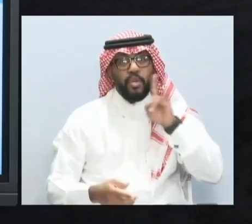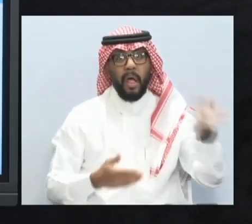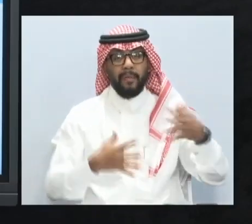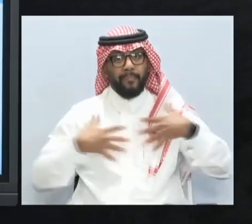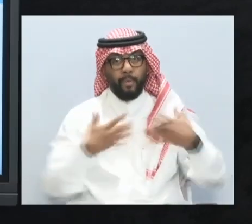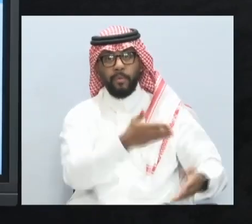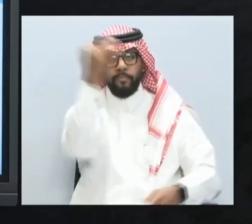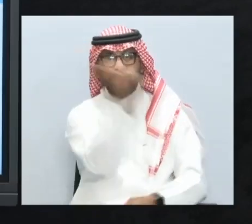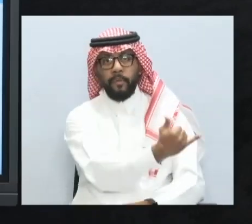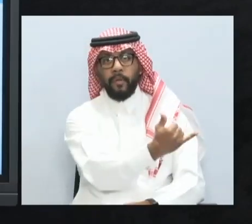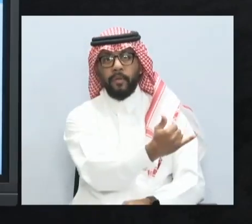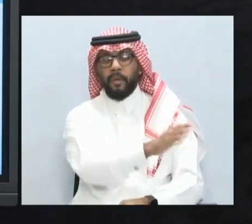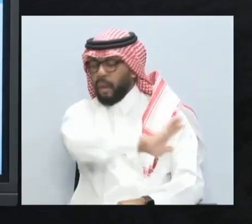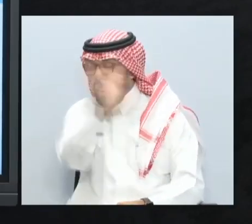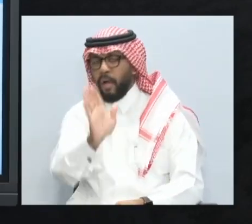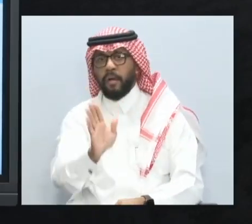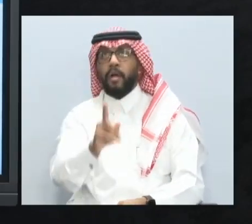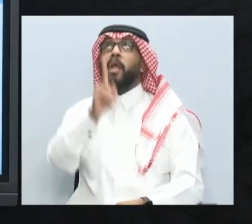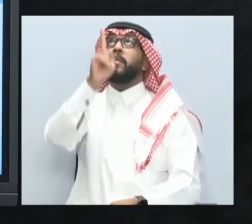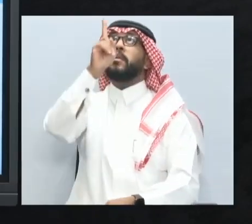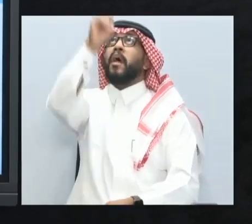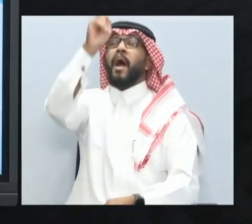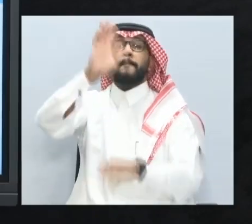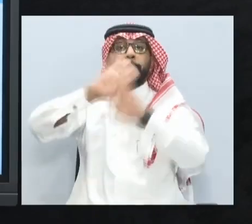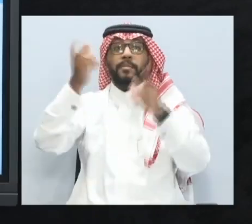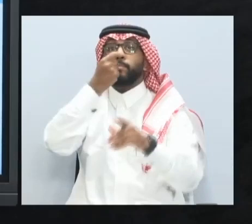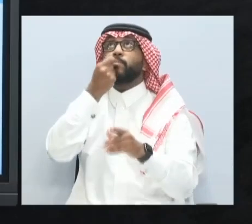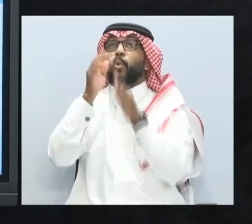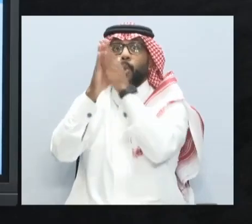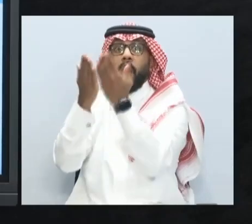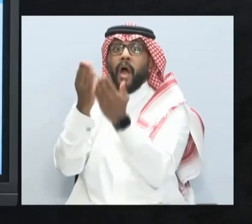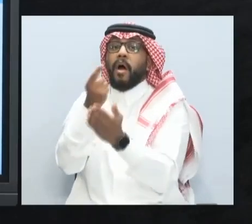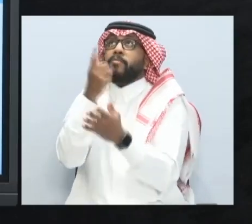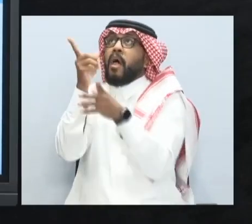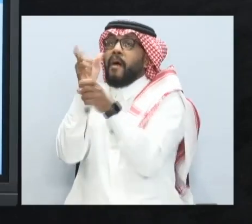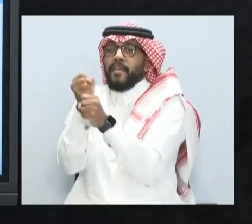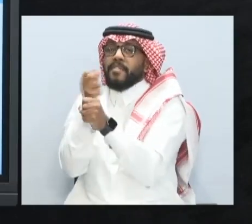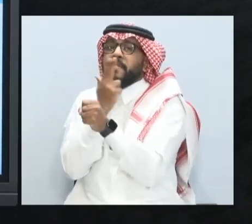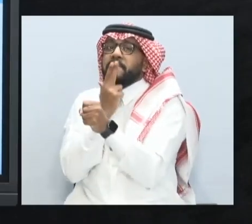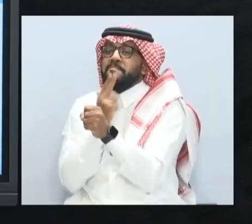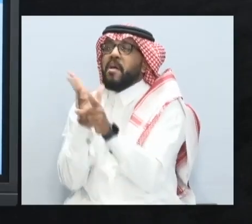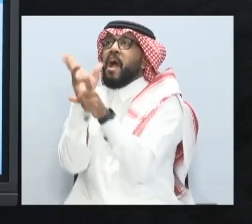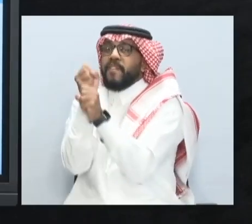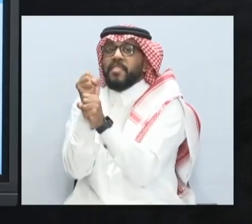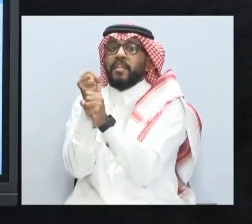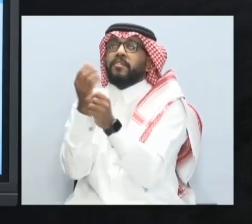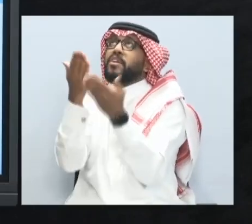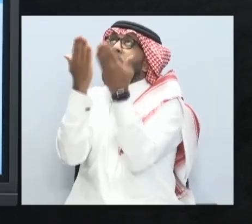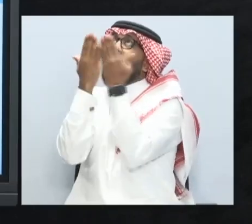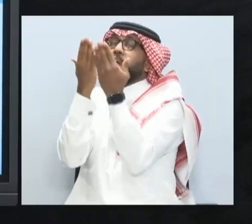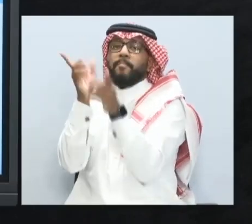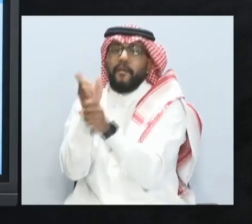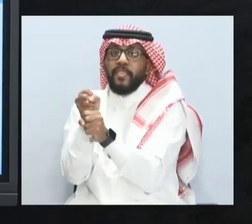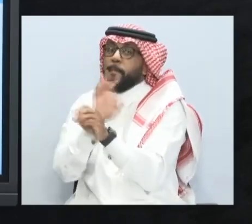كفر بالله كيف يكون بالله الله امرنا بتعظيم القران وهذا يهين القران ويبقى مسلما لا لا يقبل هذا عقلا ولا